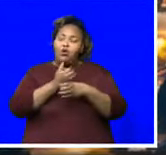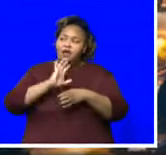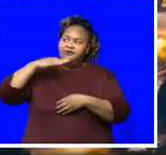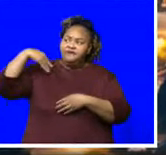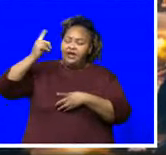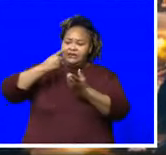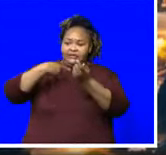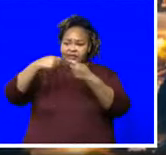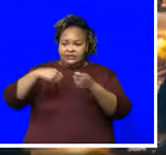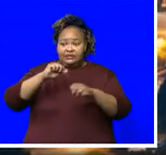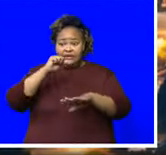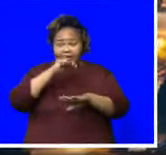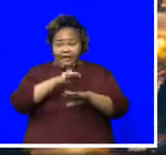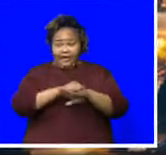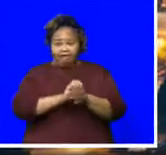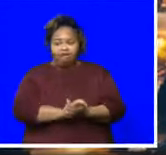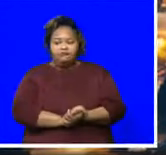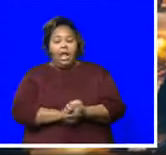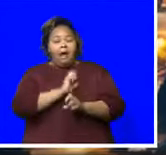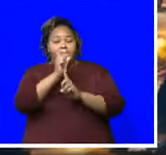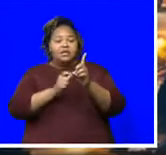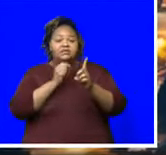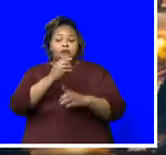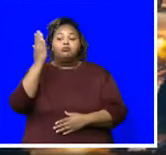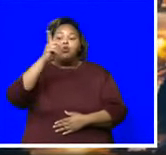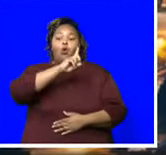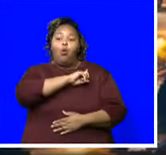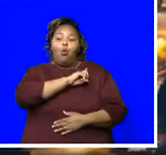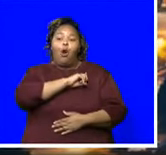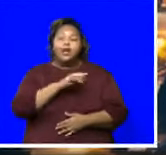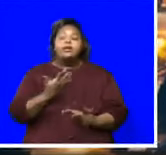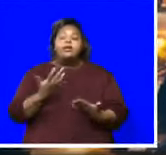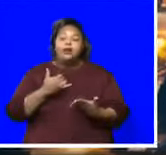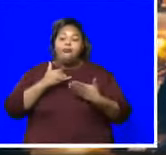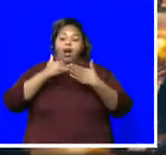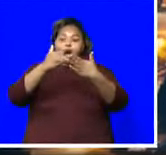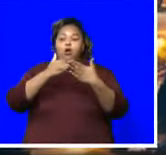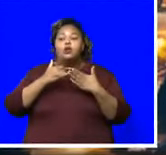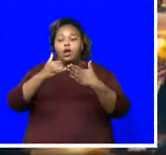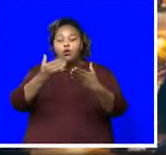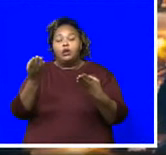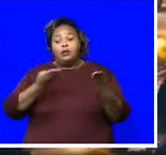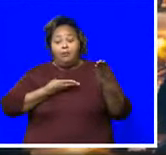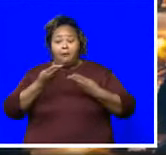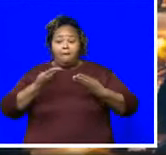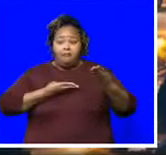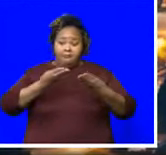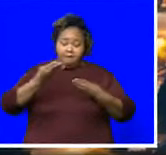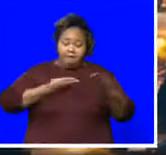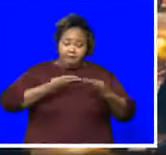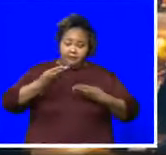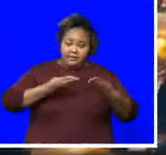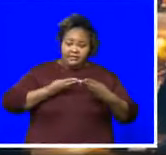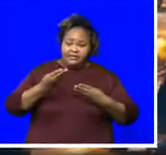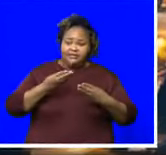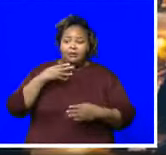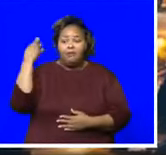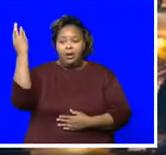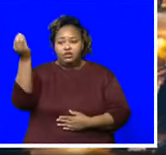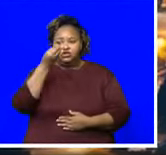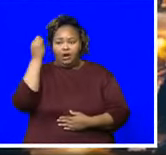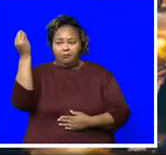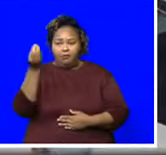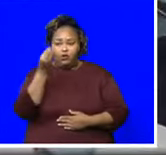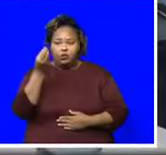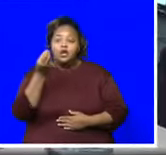okwemcimbini wokuhlomelisa inkampani letambeke embili ekuthengiseni imikhicito yato ngaphandle kwakuleli lo mncintiswano ke bobanjelwe eHappy Valley